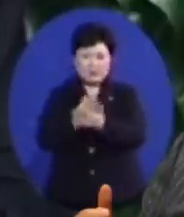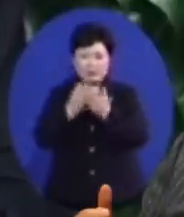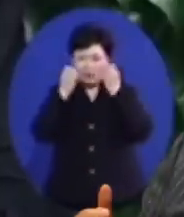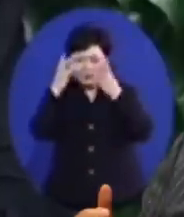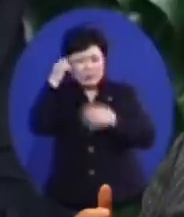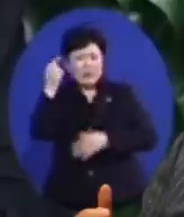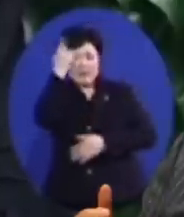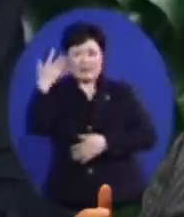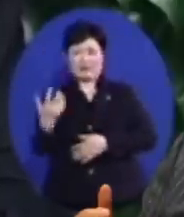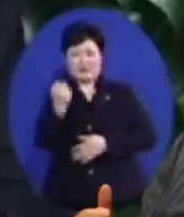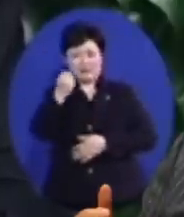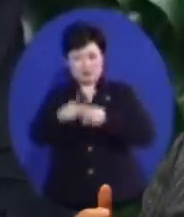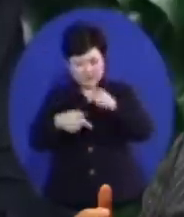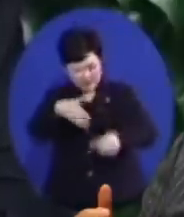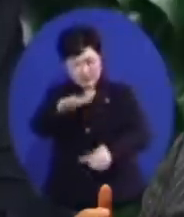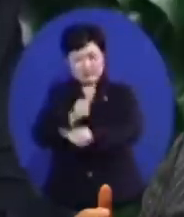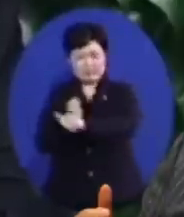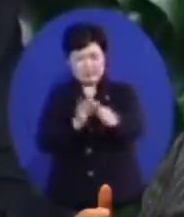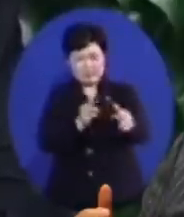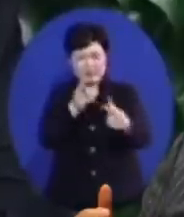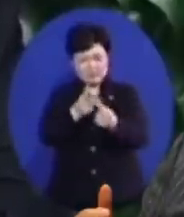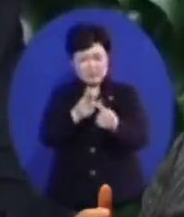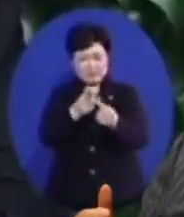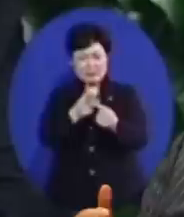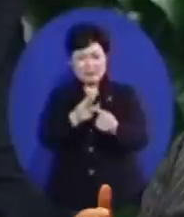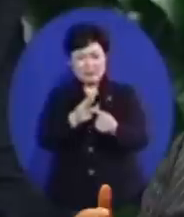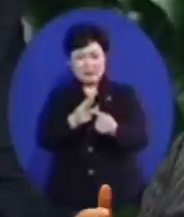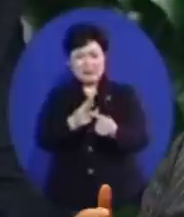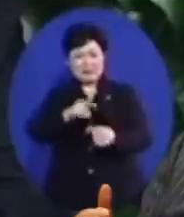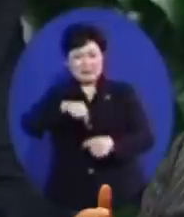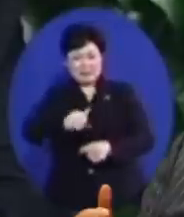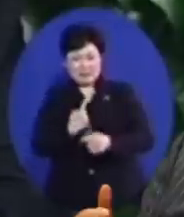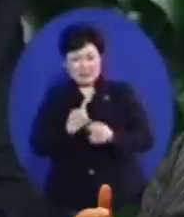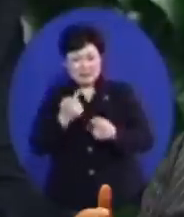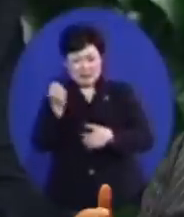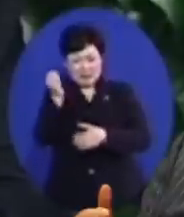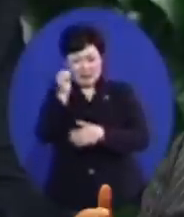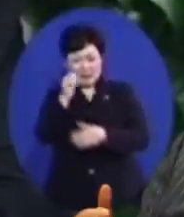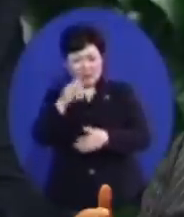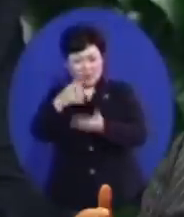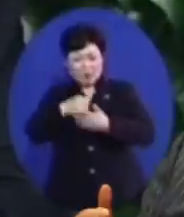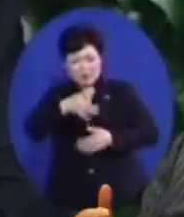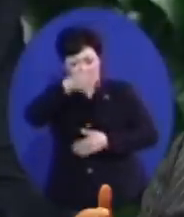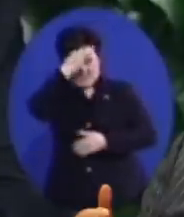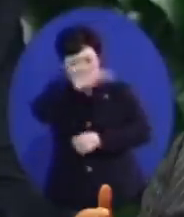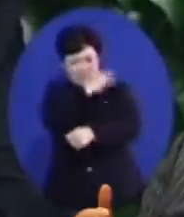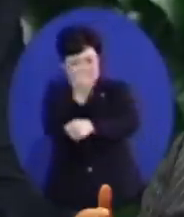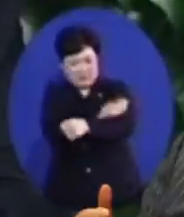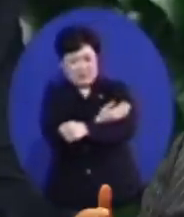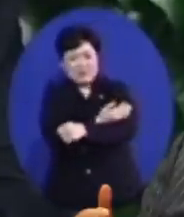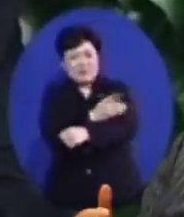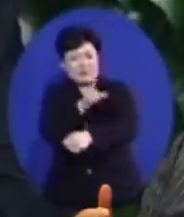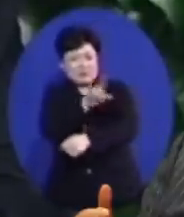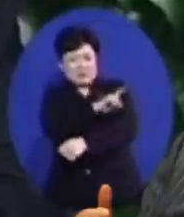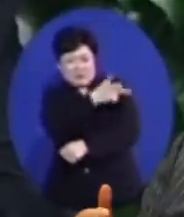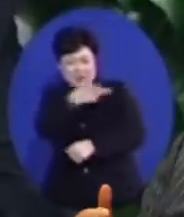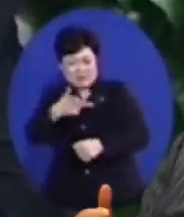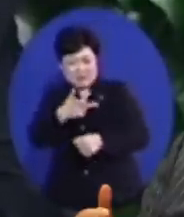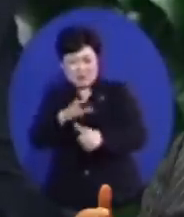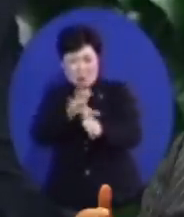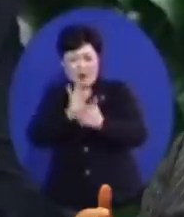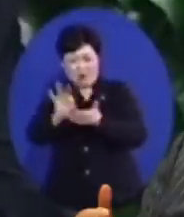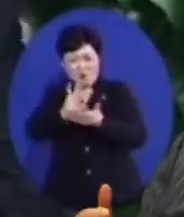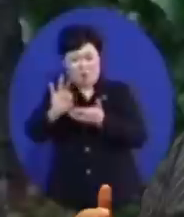아이디어를 가지고서 나가라는 것입니다. 셋째, 자신에게 주어진 능력을 최대한 활용해서 노력을 하라.